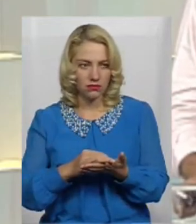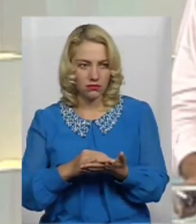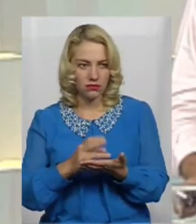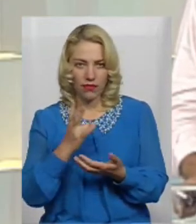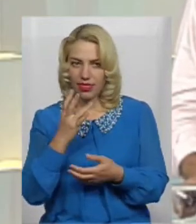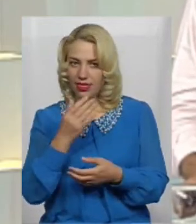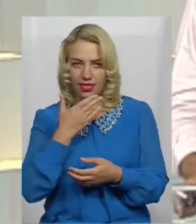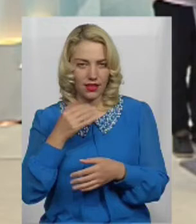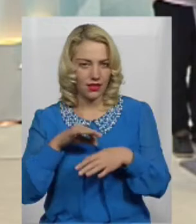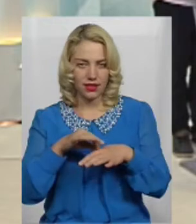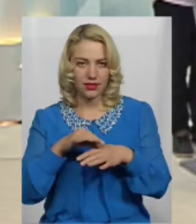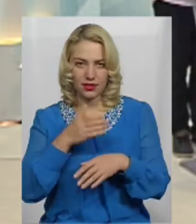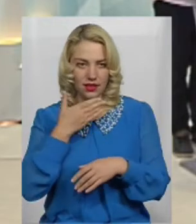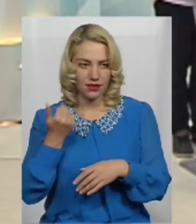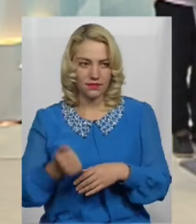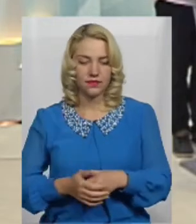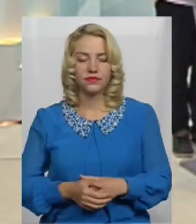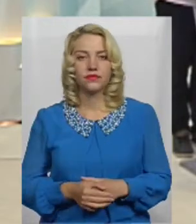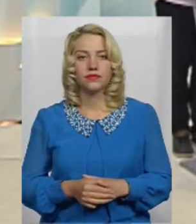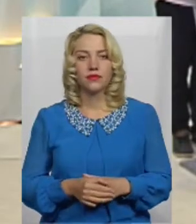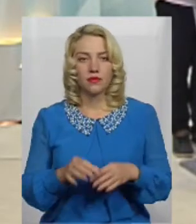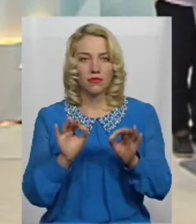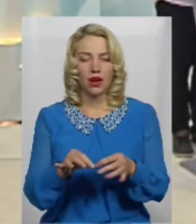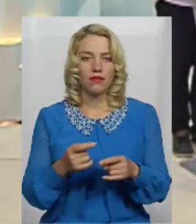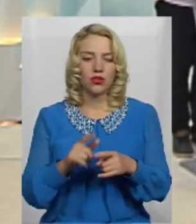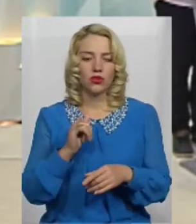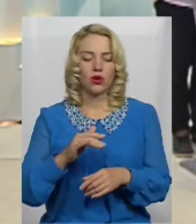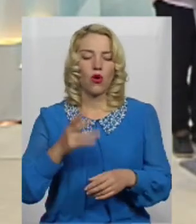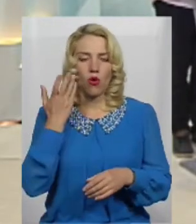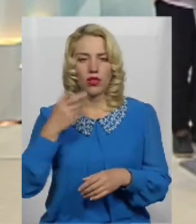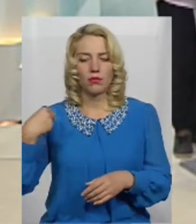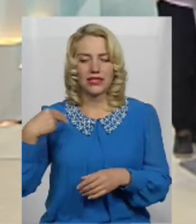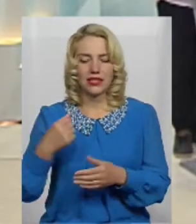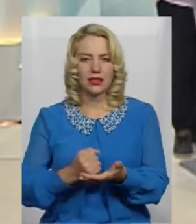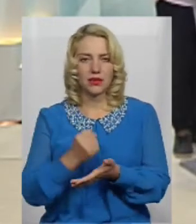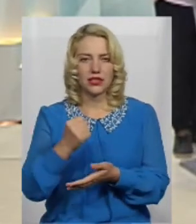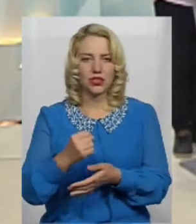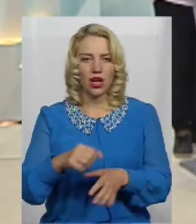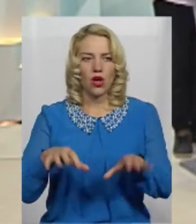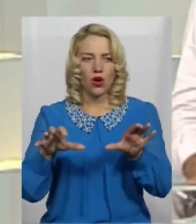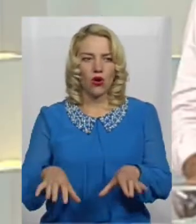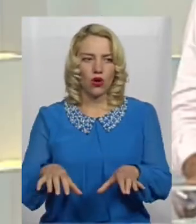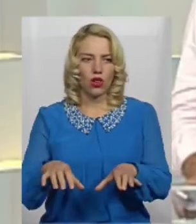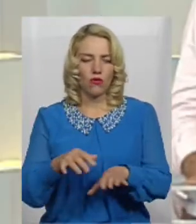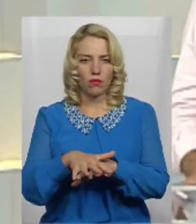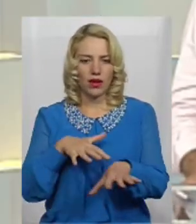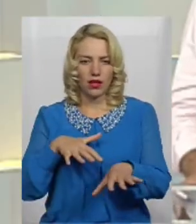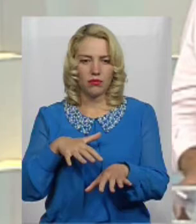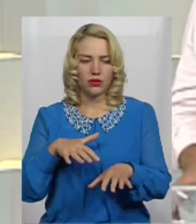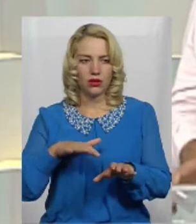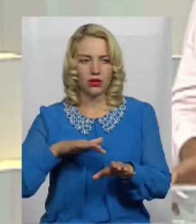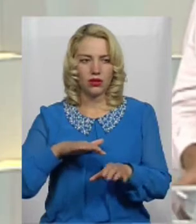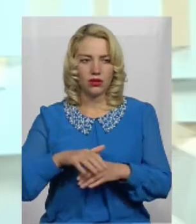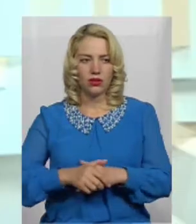не несе. Не несе, правильно. Коли президент призначає голову парламенту? Після...